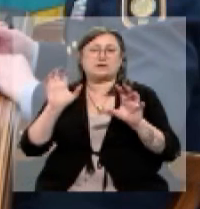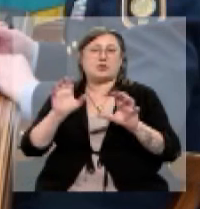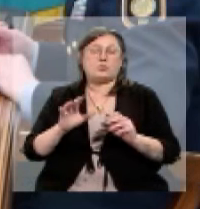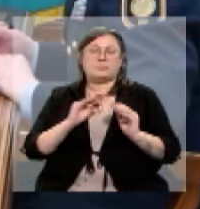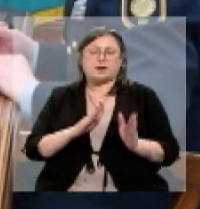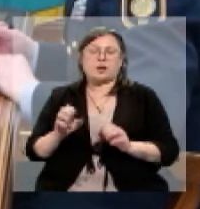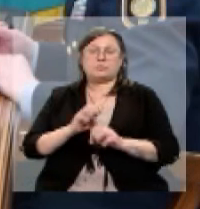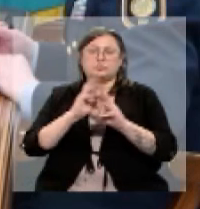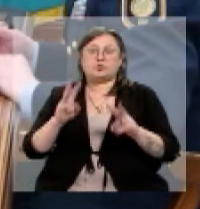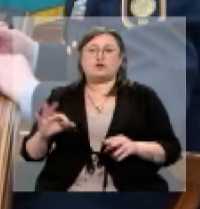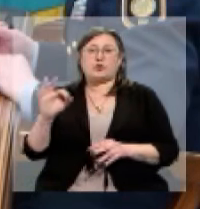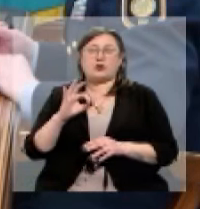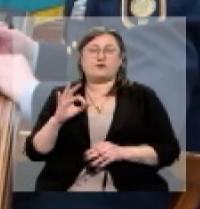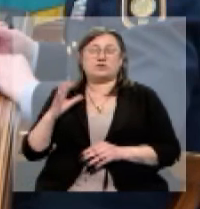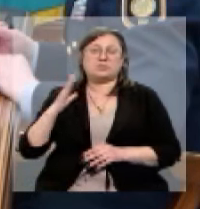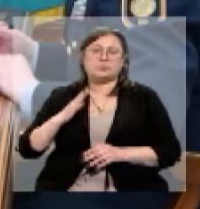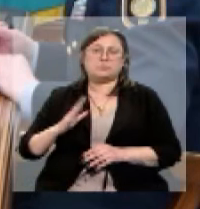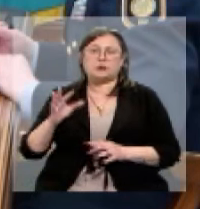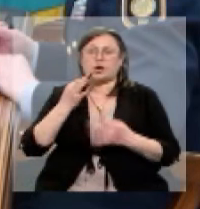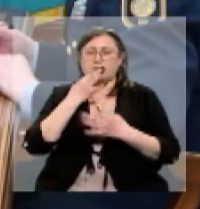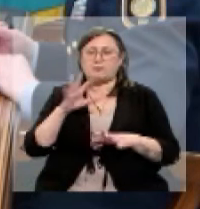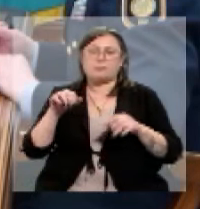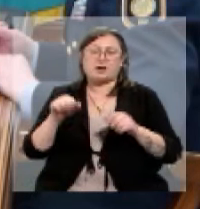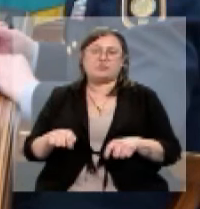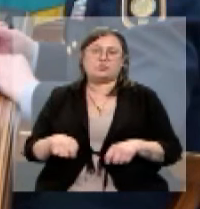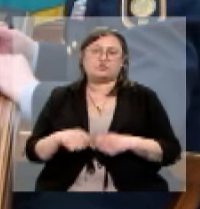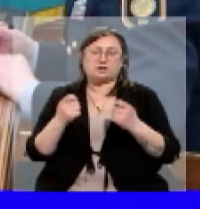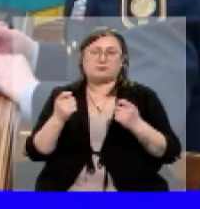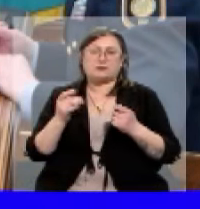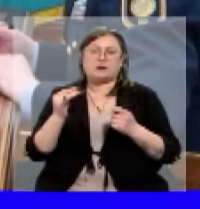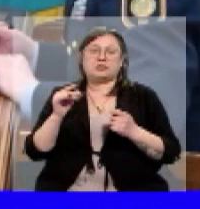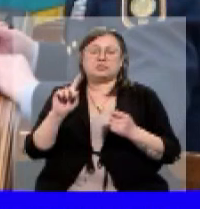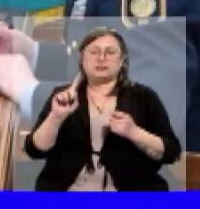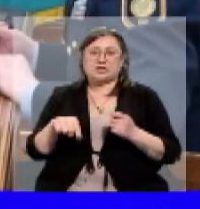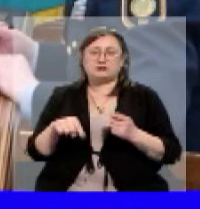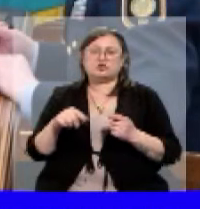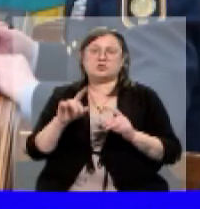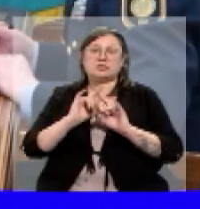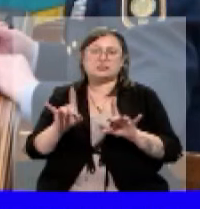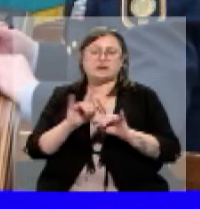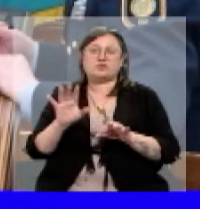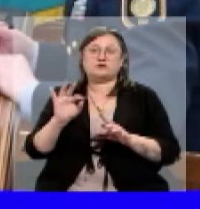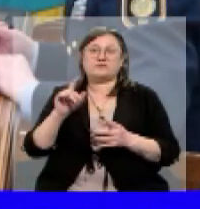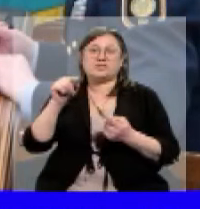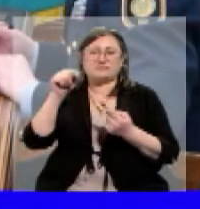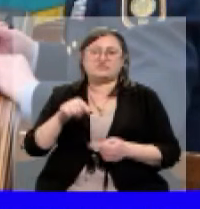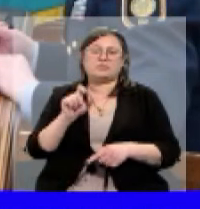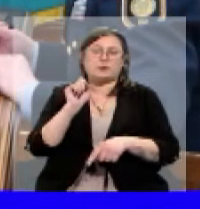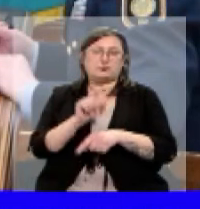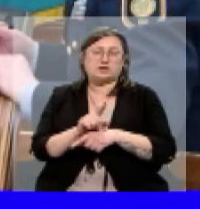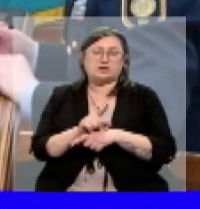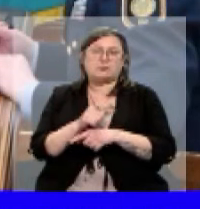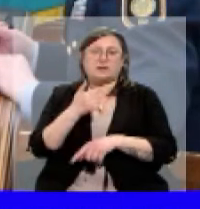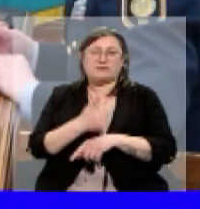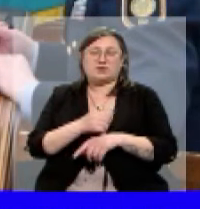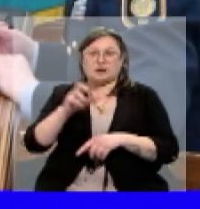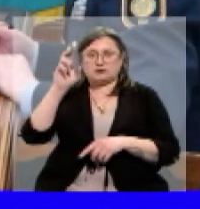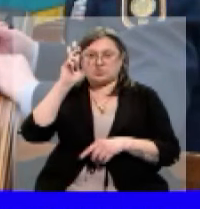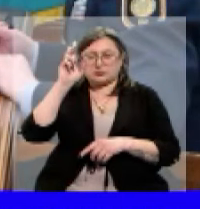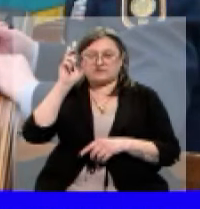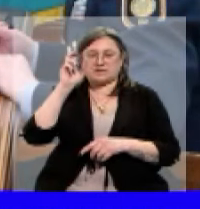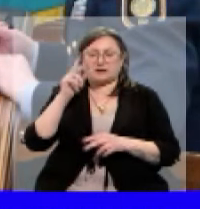мақсатында жүргізіліп жатқан жұмыстар жөнінде есеп берілді. Ержан Сәденов ведомство өз қызметі барысында мемлекет басшысының ішкі